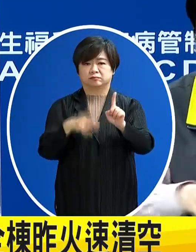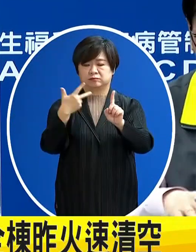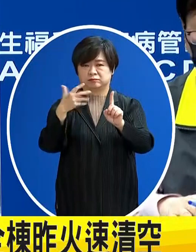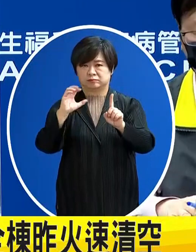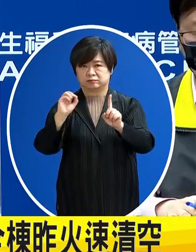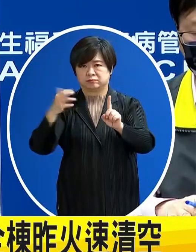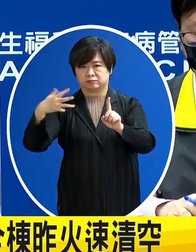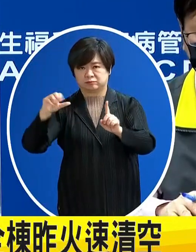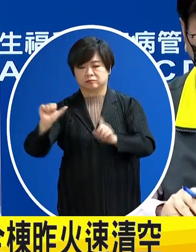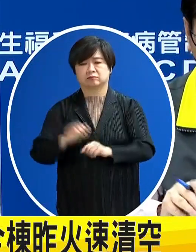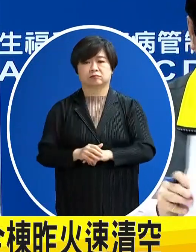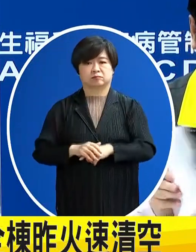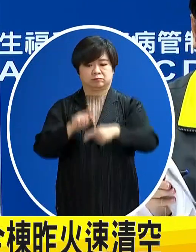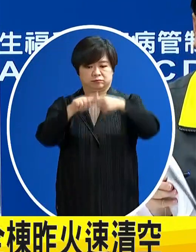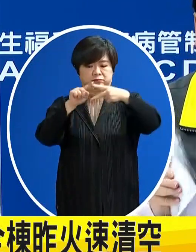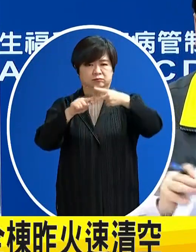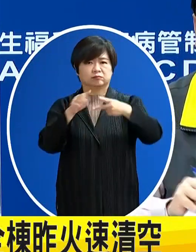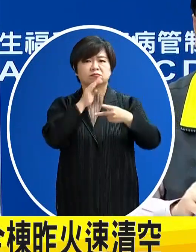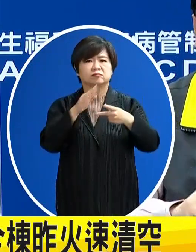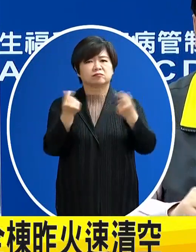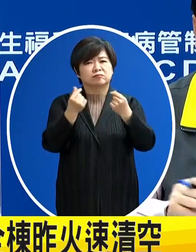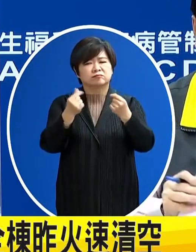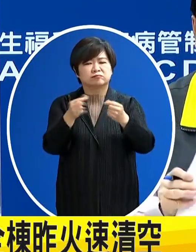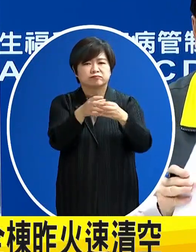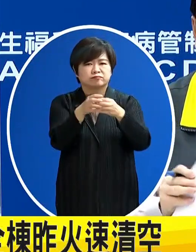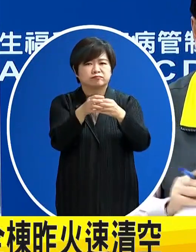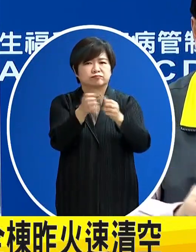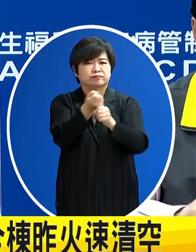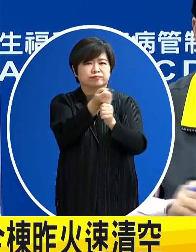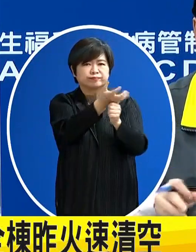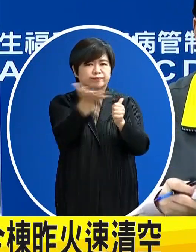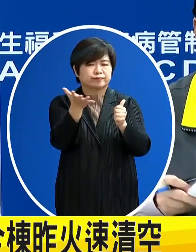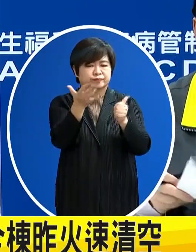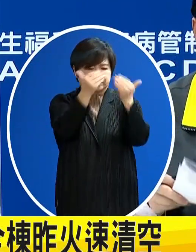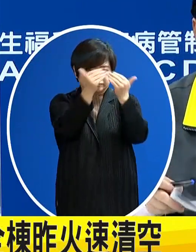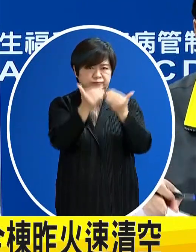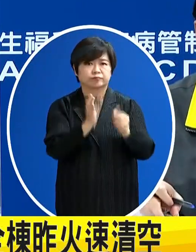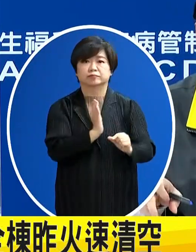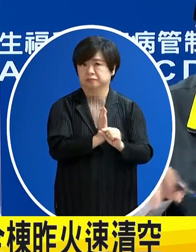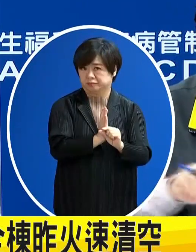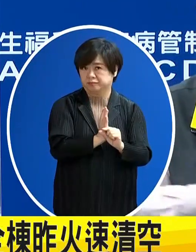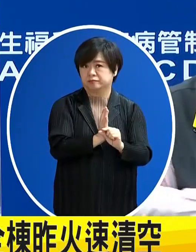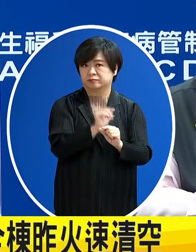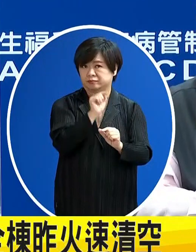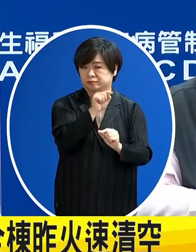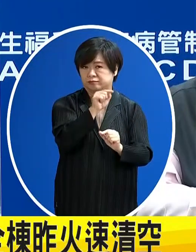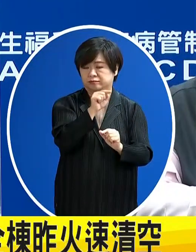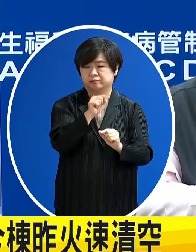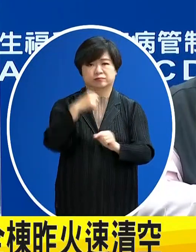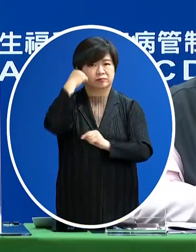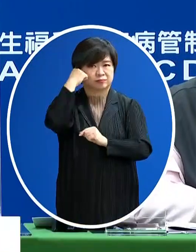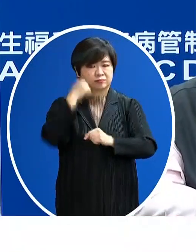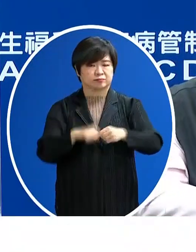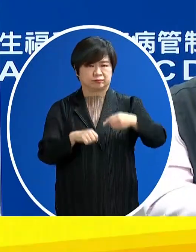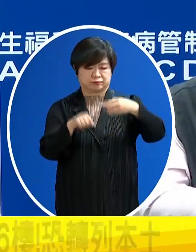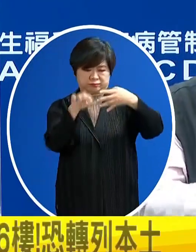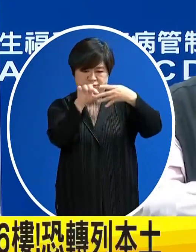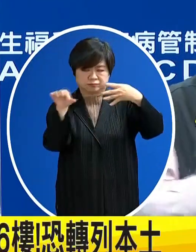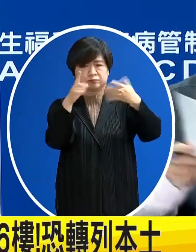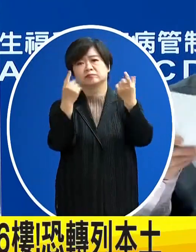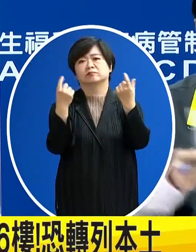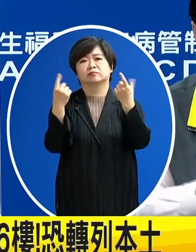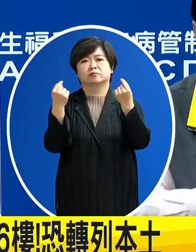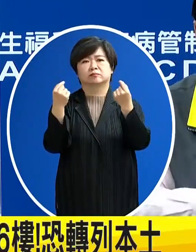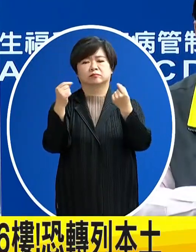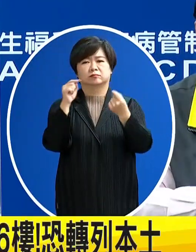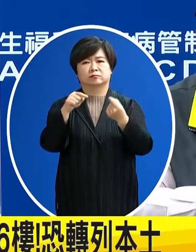这两个案子，所以他们就当做一个群聚的案件，哈，在做相关的进行。所以他同楼层里面哈有住了